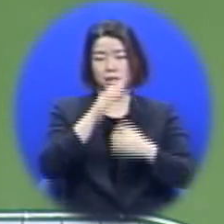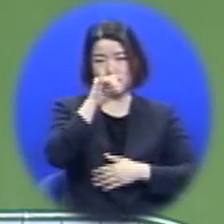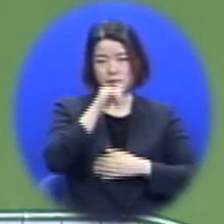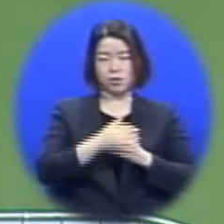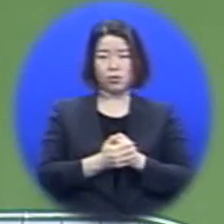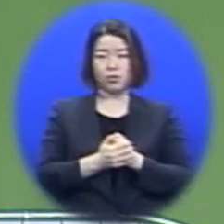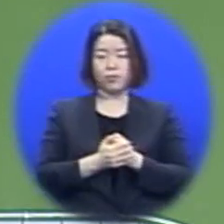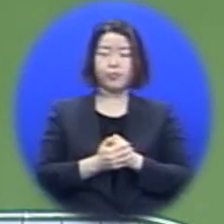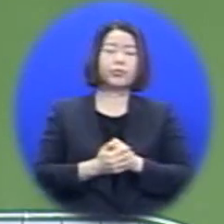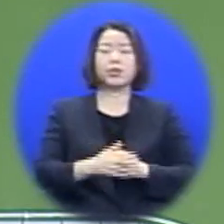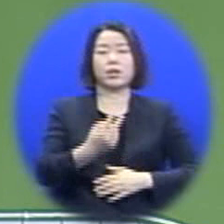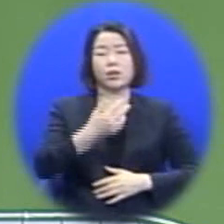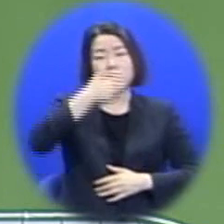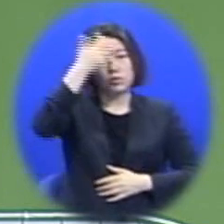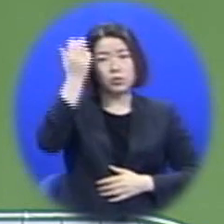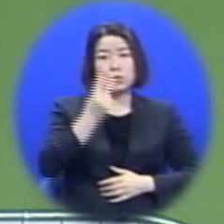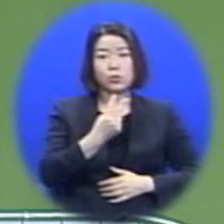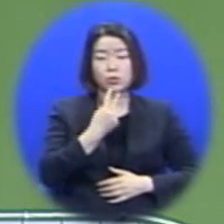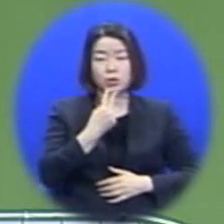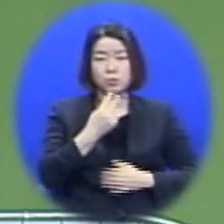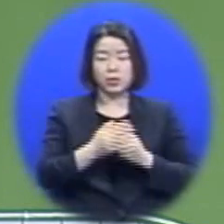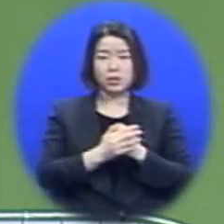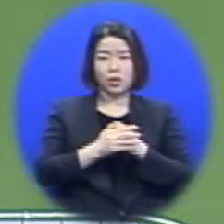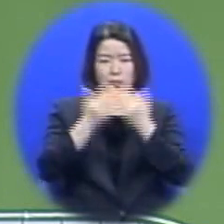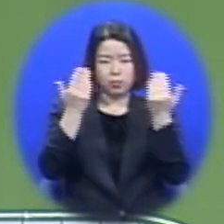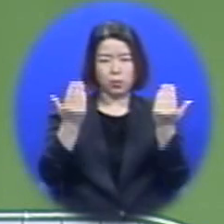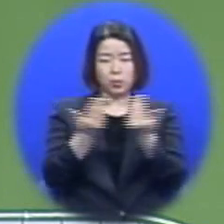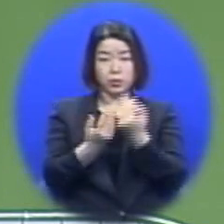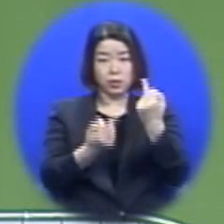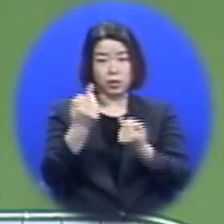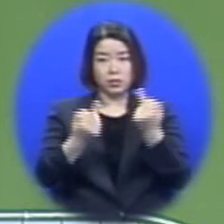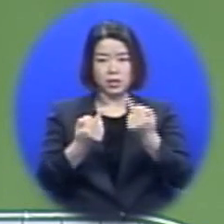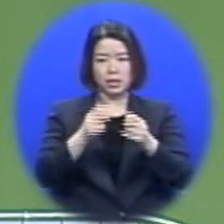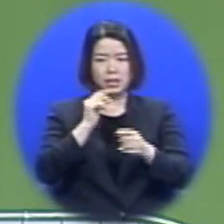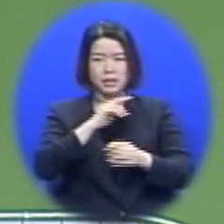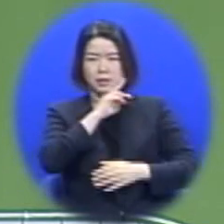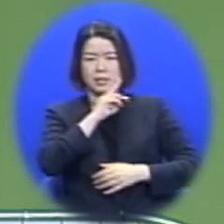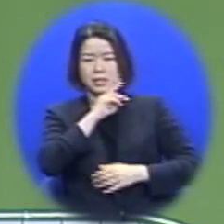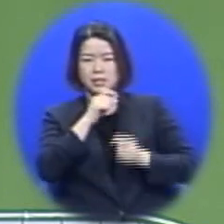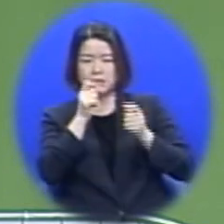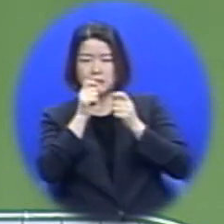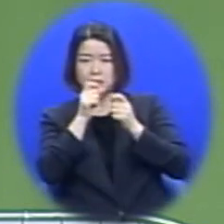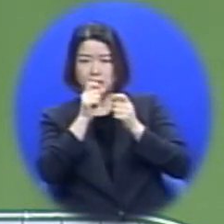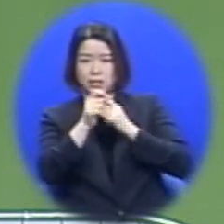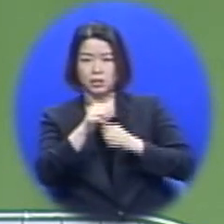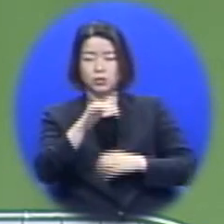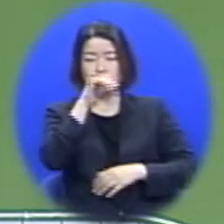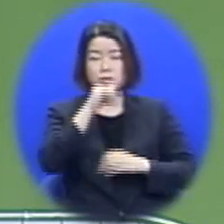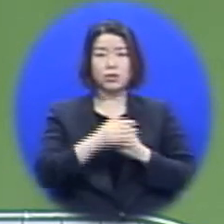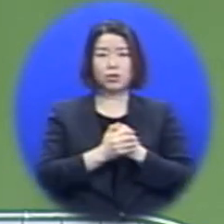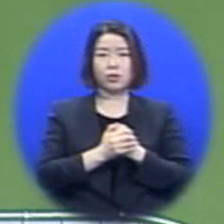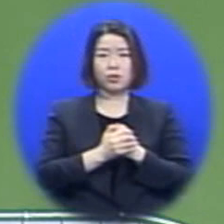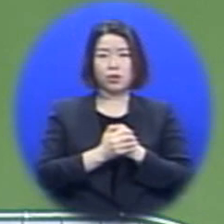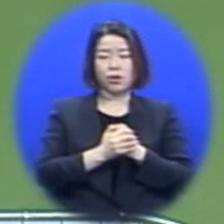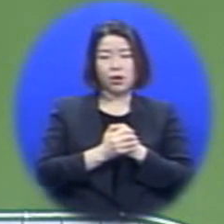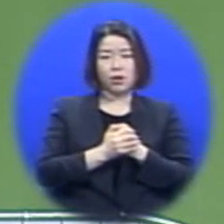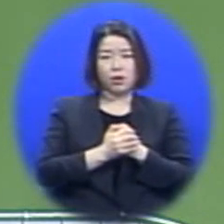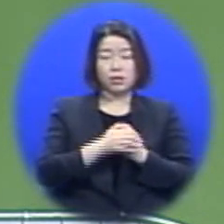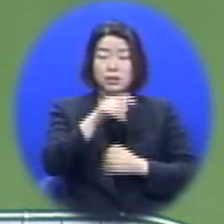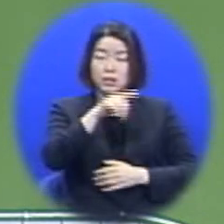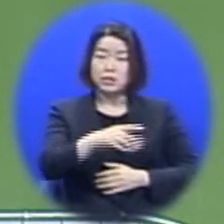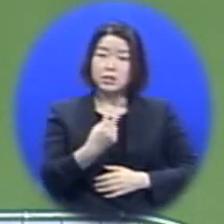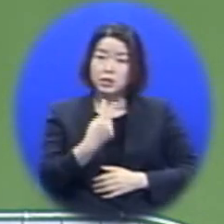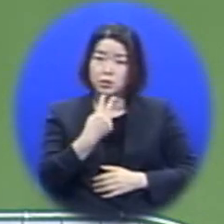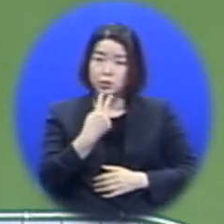요셉이 온 형제들의 시기를 받았습니다. 유다도 마찬가지였죠. 그런데 이